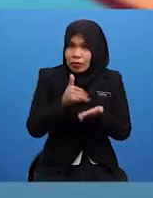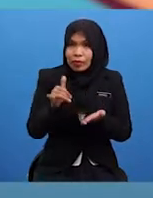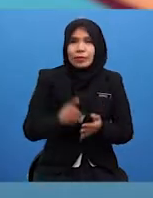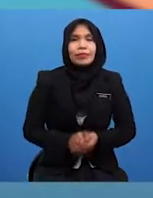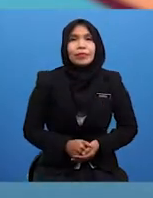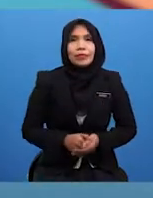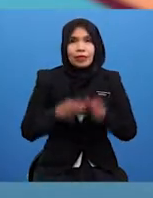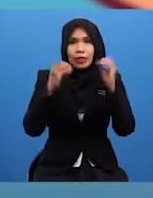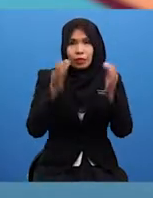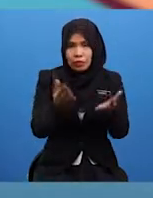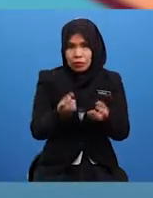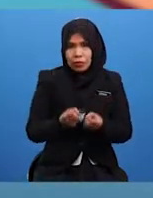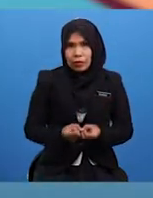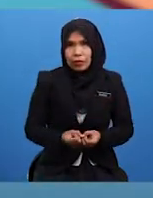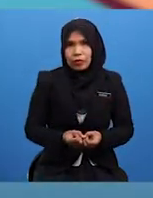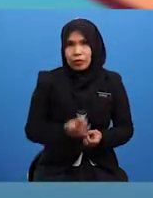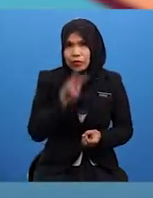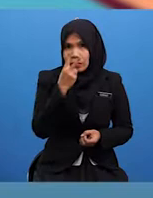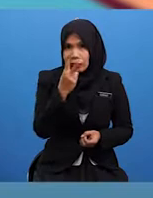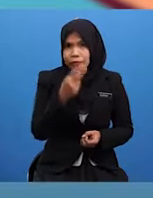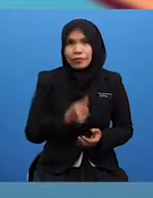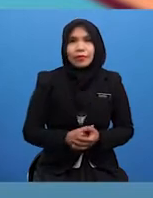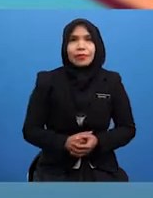cikgu mahu kamu lihat dua lampu suluh ini.